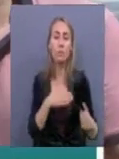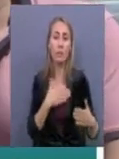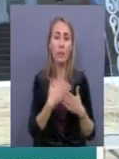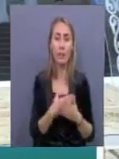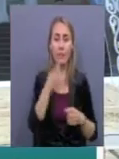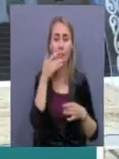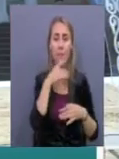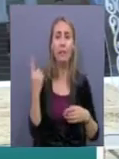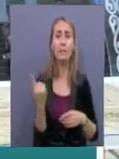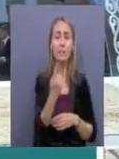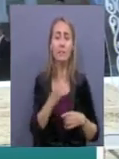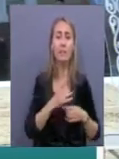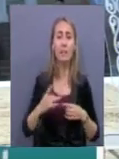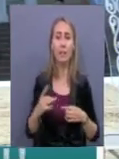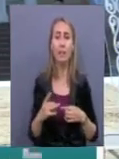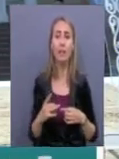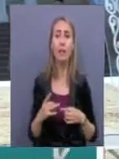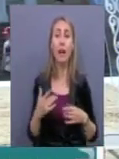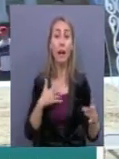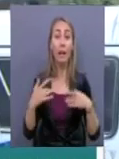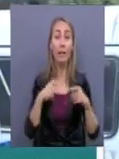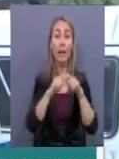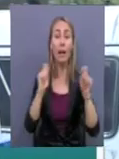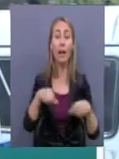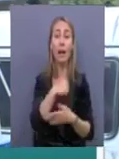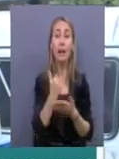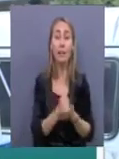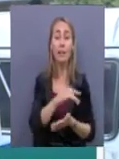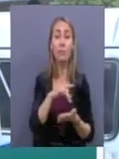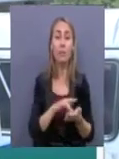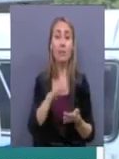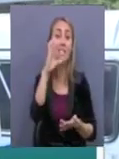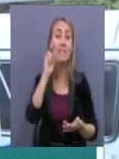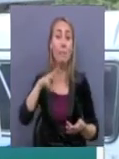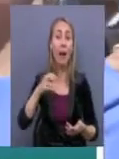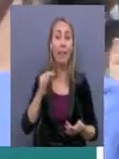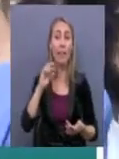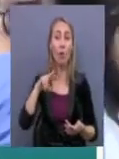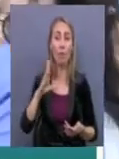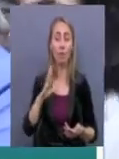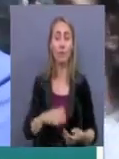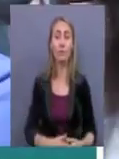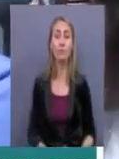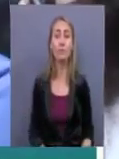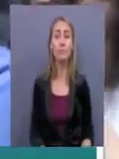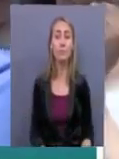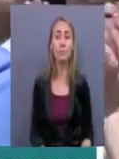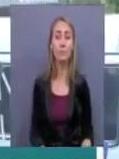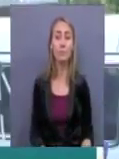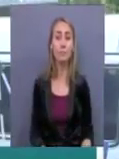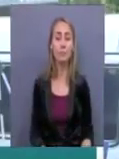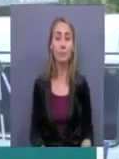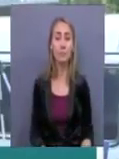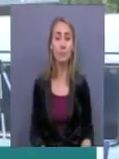бағалы сыйлықтарға ие болды. Салтанатты жиынның марапаттау рәсімін Көкшетау қаласының әкімі Амангелді Смайылов құттықтау сөзімен ашып берді.